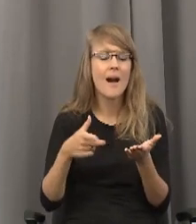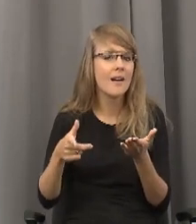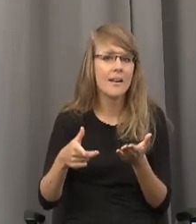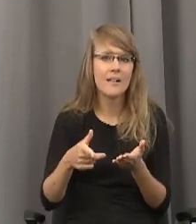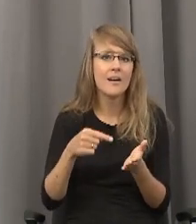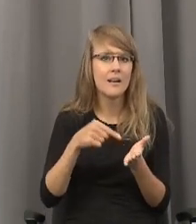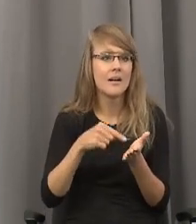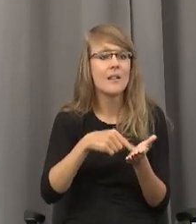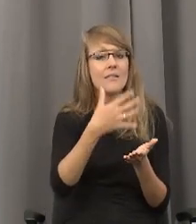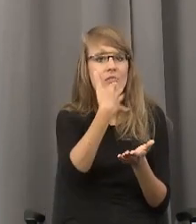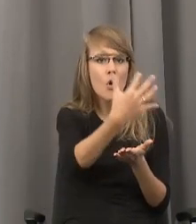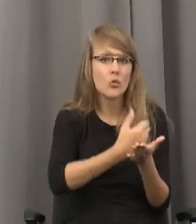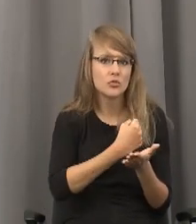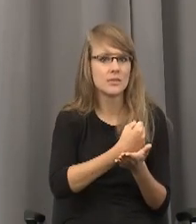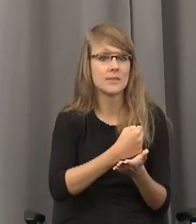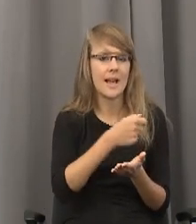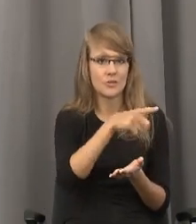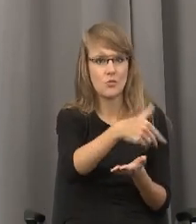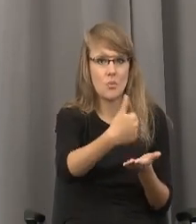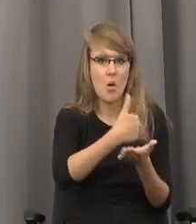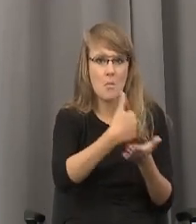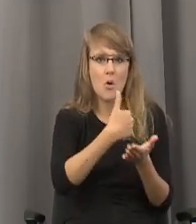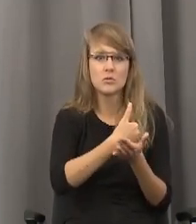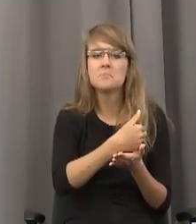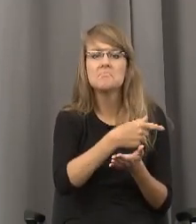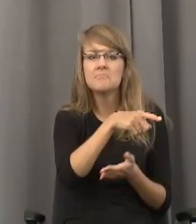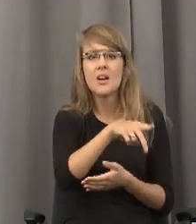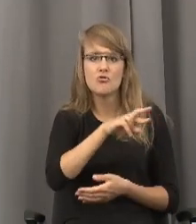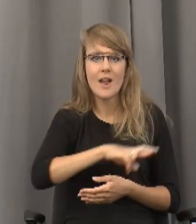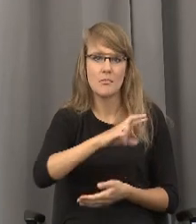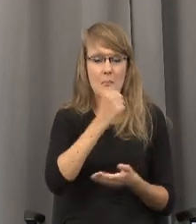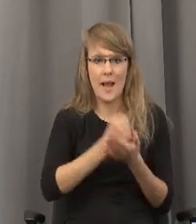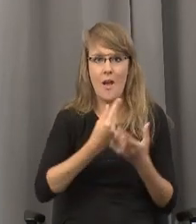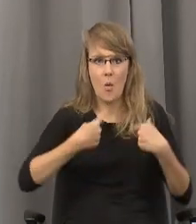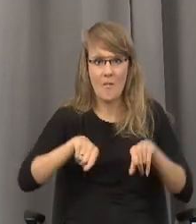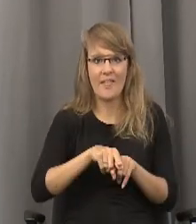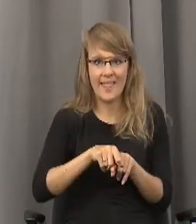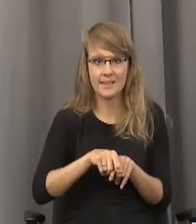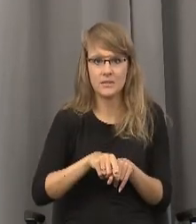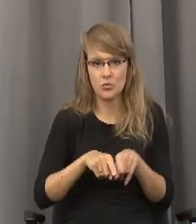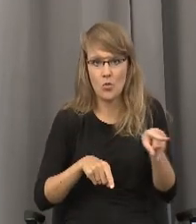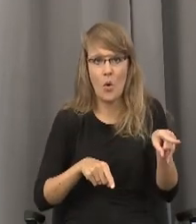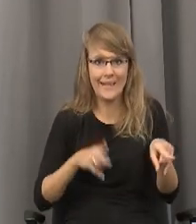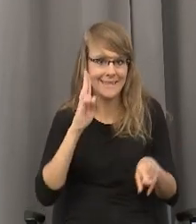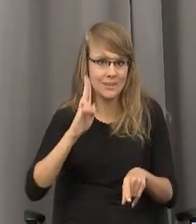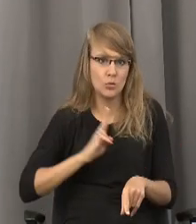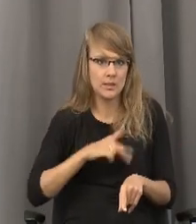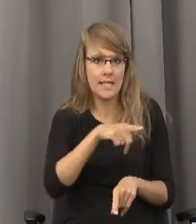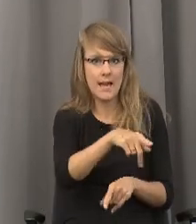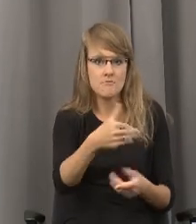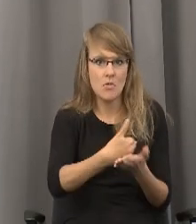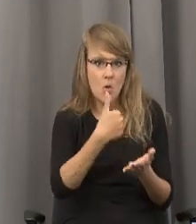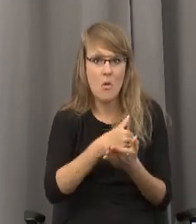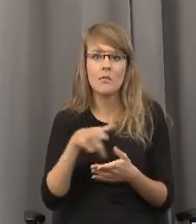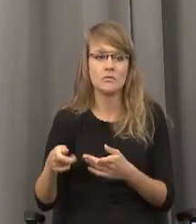sięgają instytucjonalnie do takiej instytucji jak Rzecznik Praw Obywatelskich, do instytucji. I współpracują